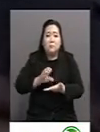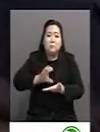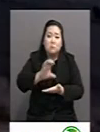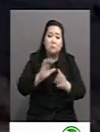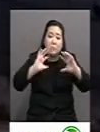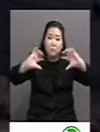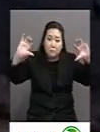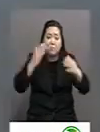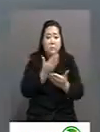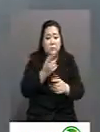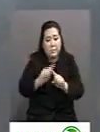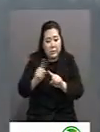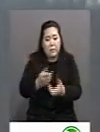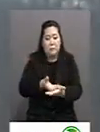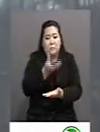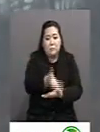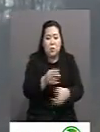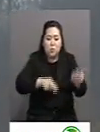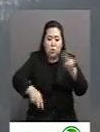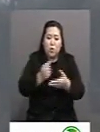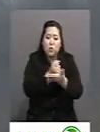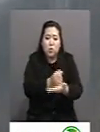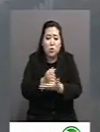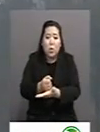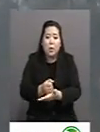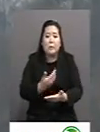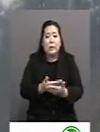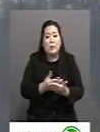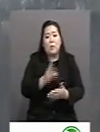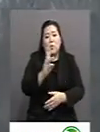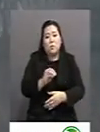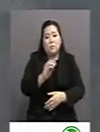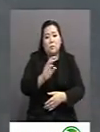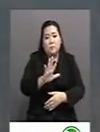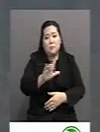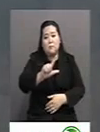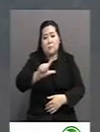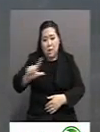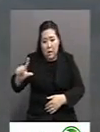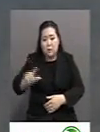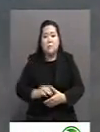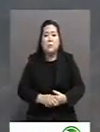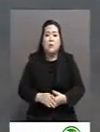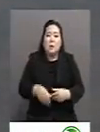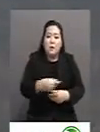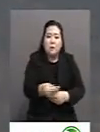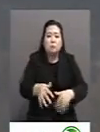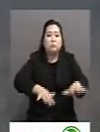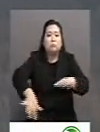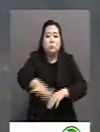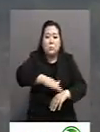นะคะว่าเรื่องของปัญหาไฟป่าจัดลงพื้นที่ประมาณ65ล้านบาทค่ะแต่ปรากฏว่าถึงมือประชาชนเพียงแ